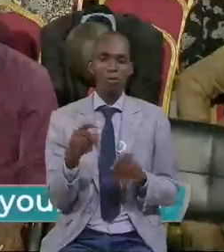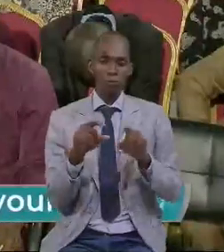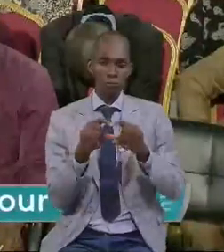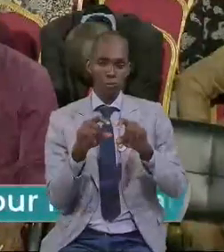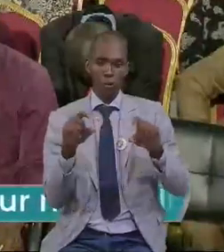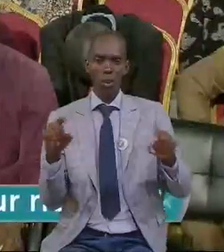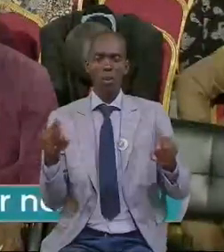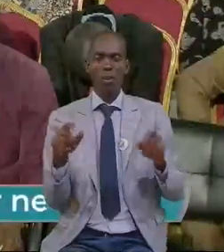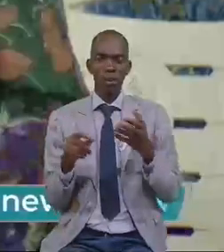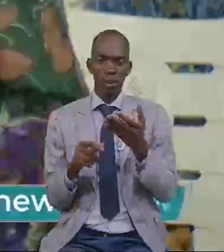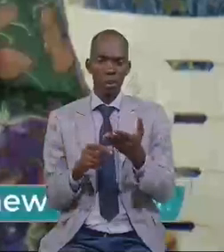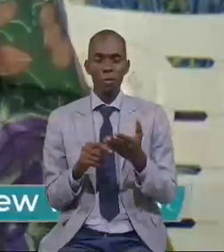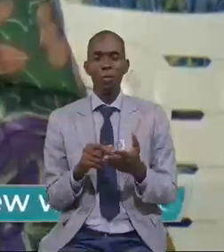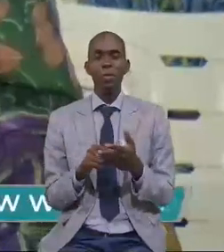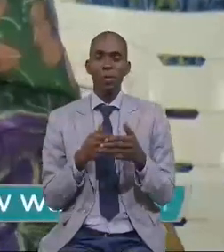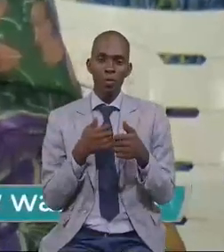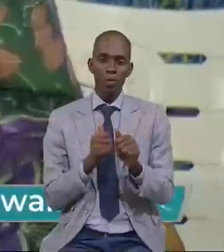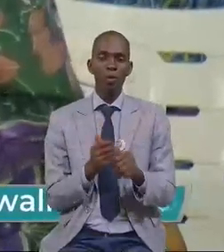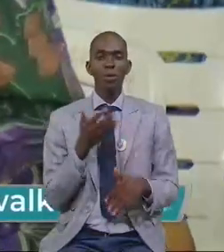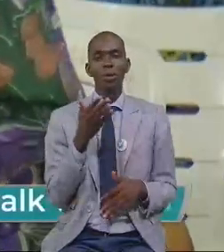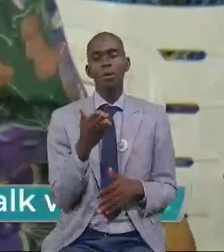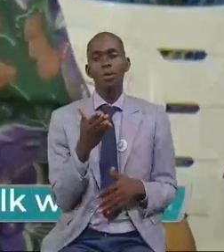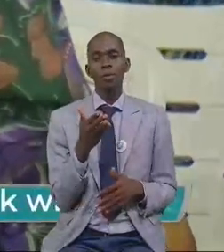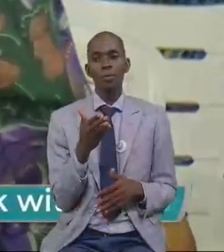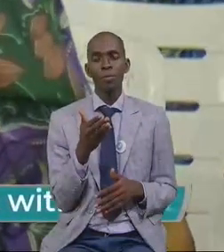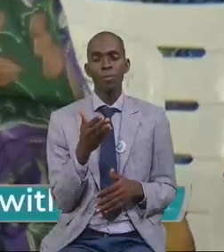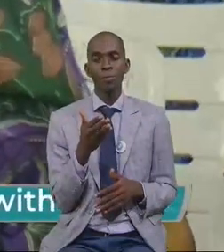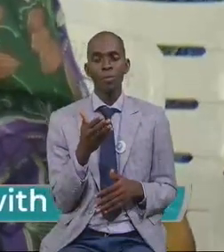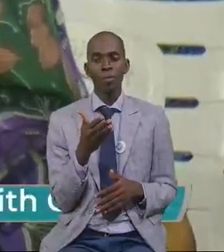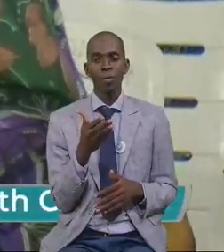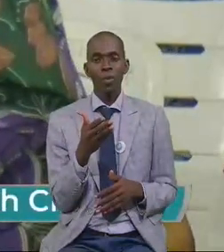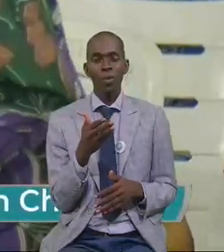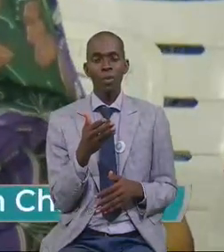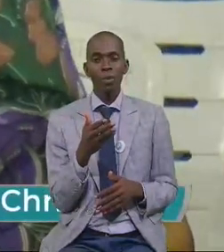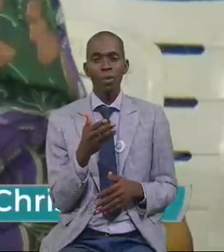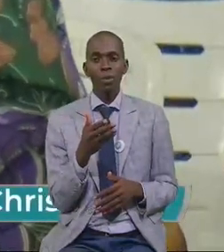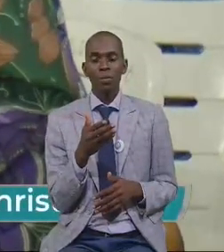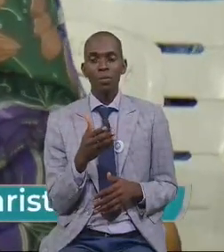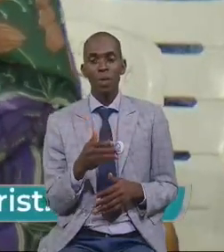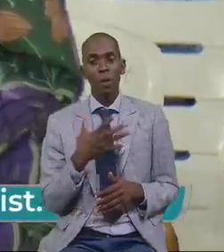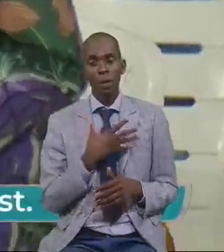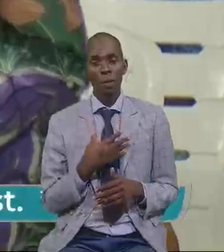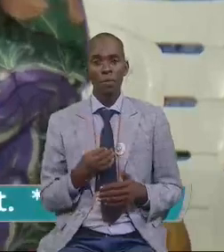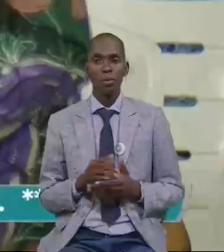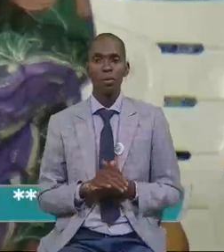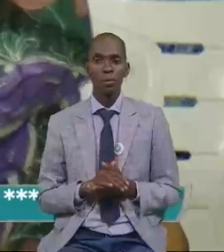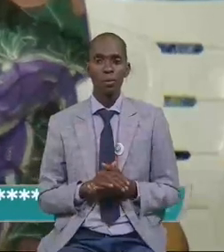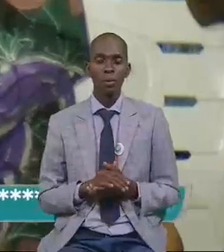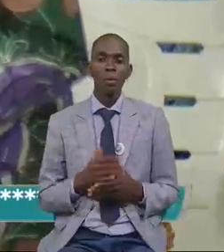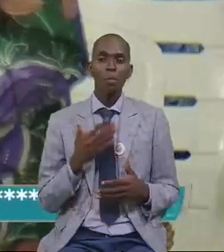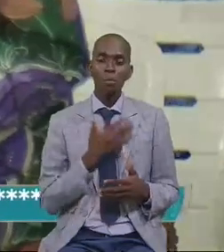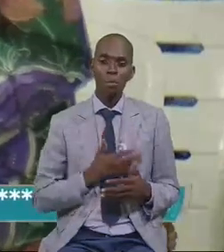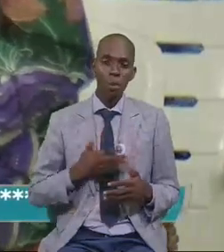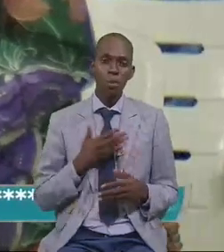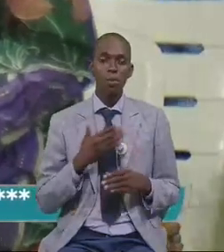remplir le formulaire qui s'affiche et après tu vous soumettez ça. Ceux qui sont à la radio,